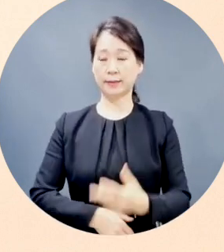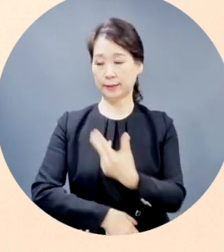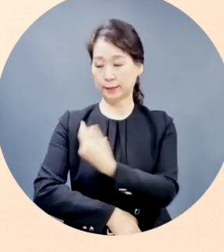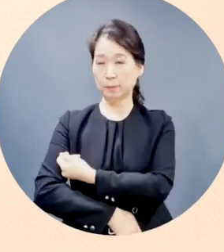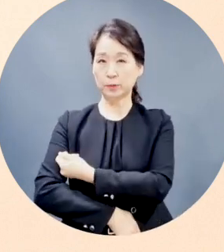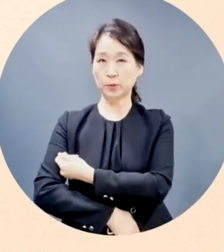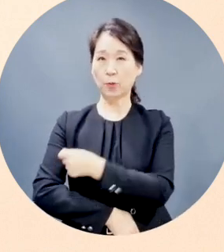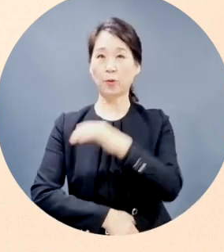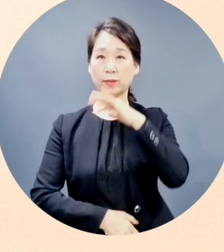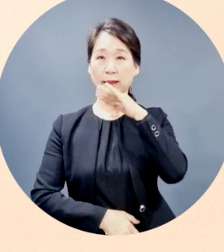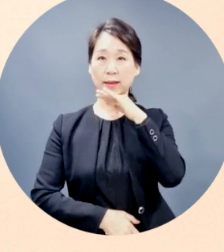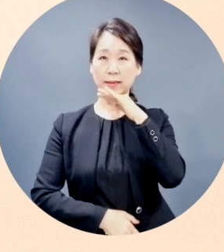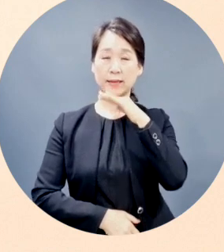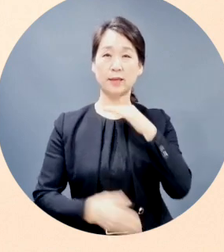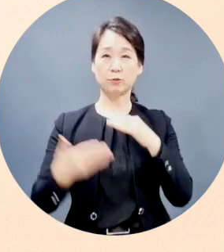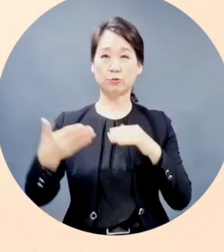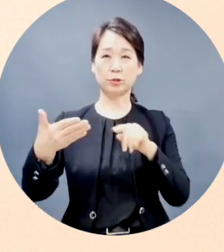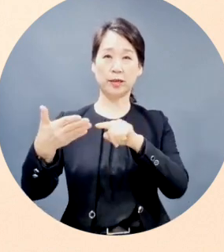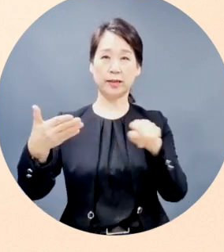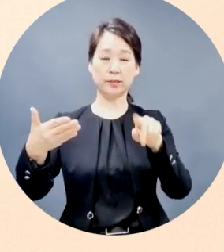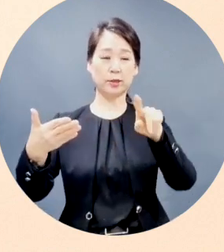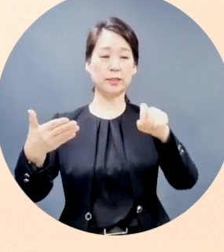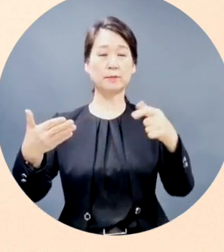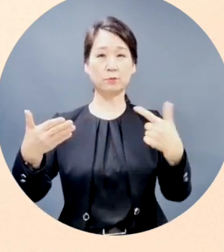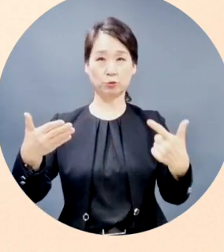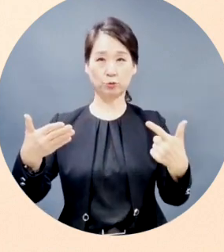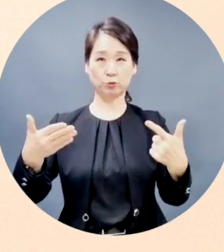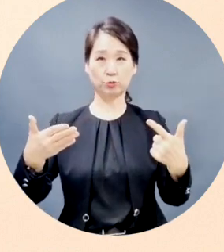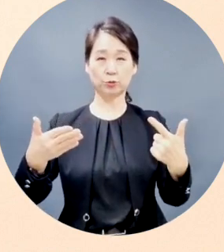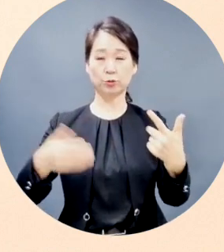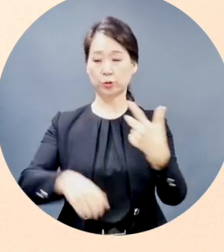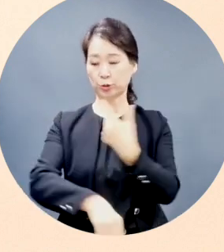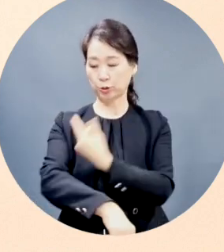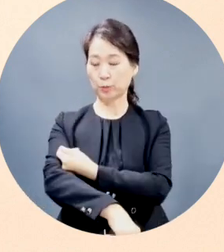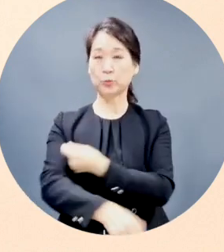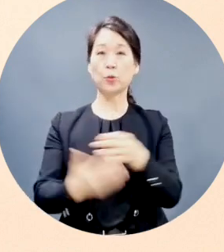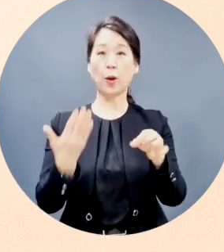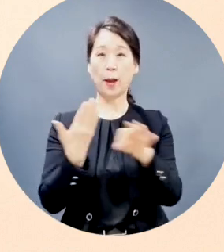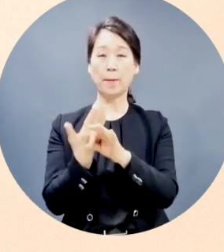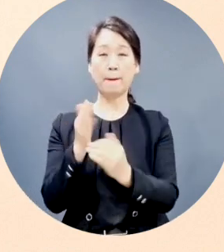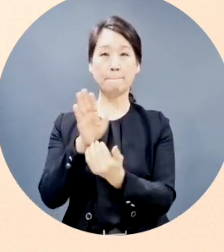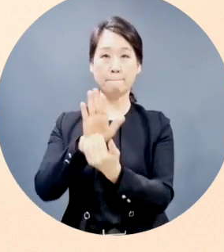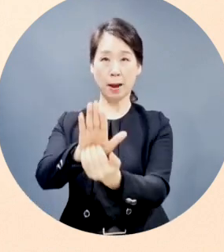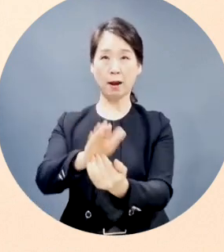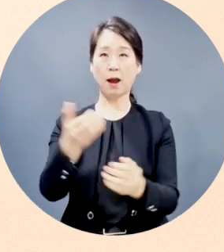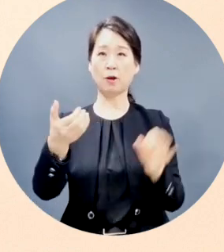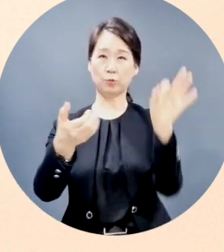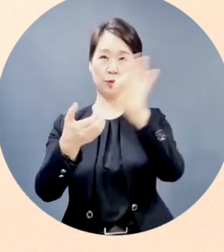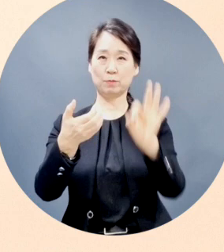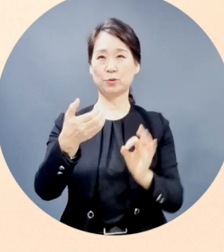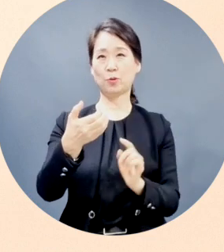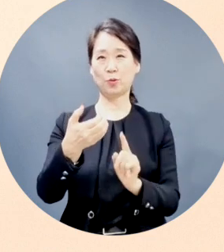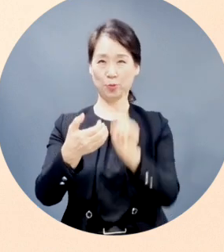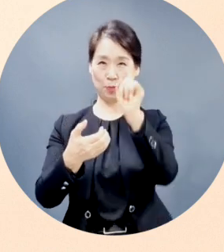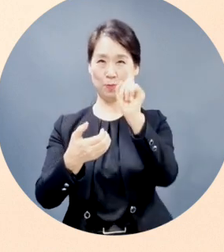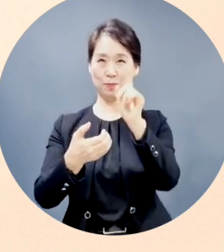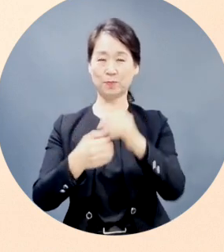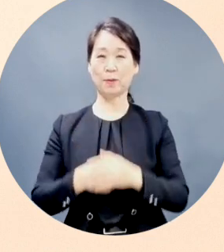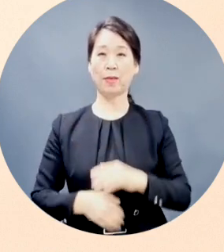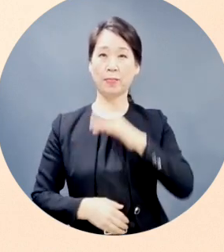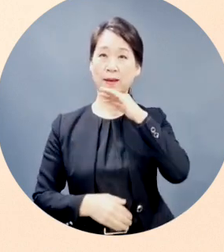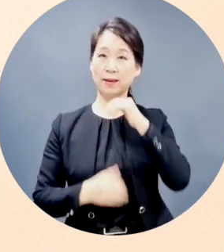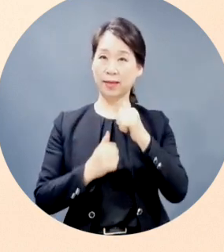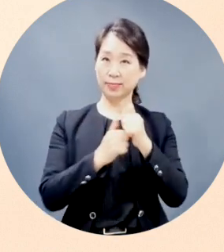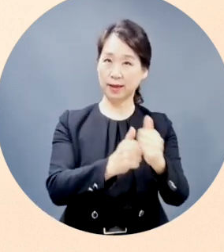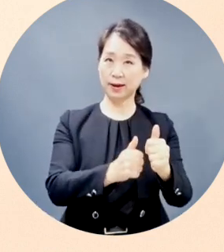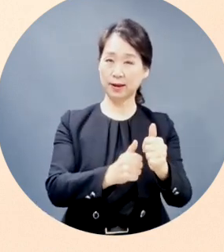예방접종을 권장하는 나이는 만 9세에서 26세로 접종을 하게 되면 예방률이 90% 정도로 높습니다.